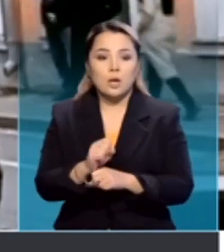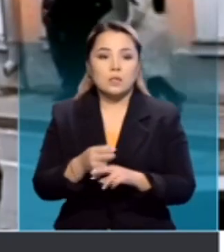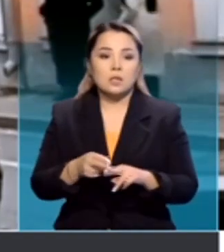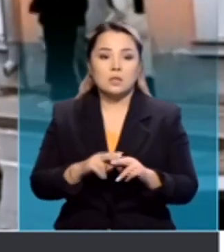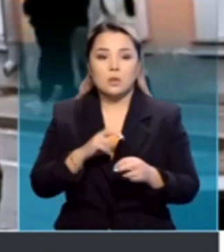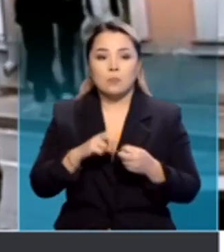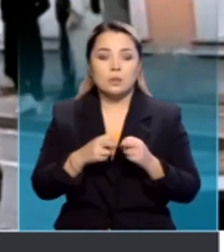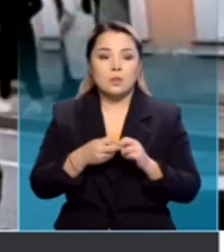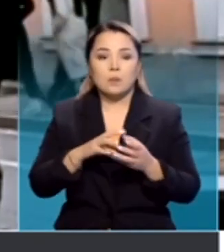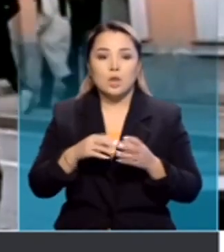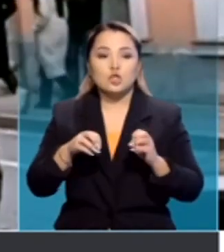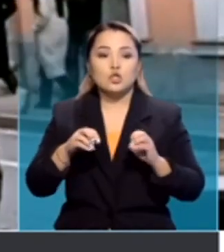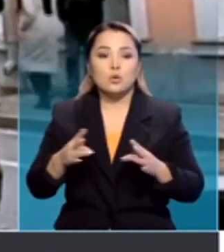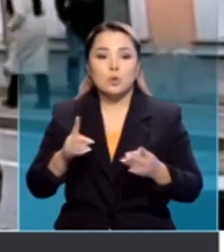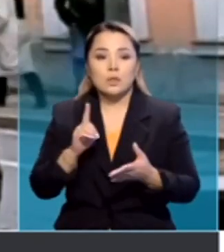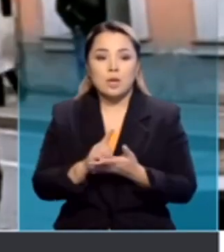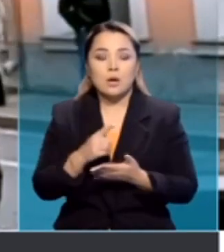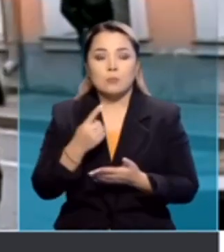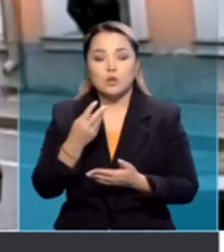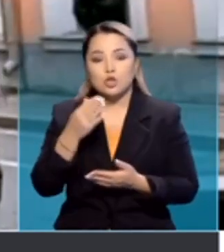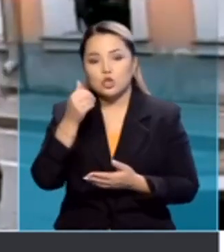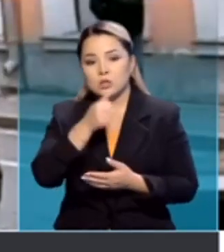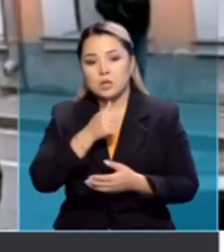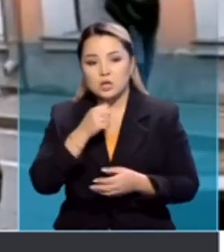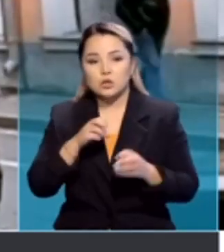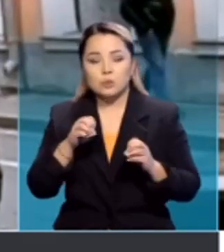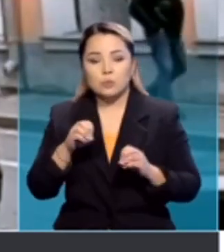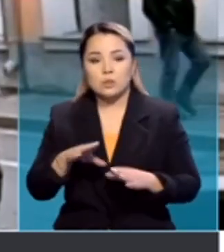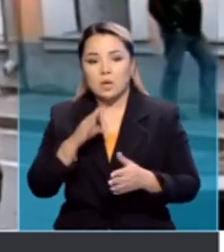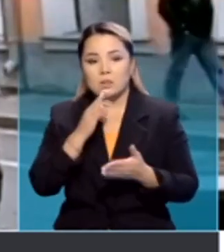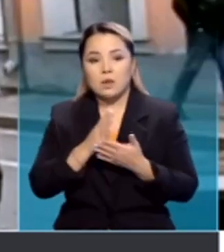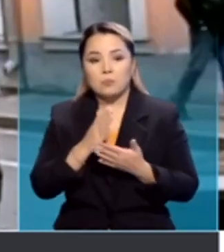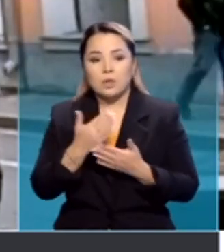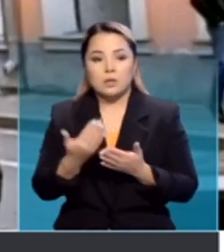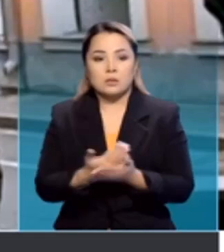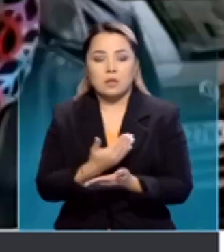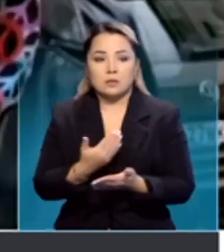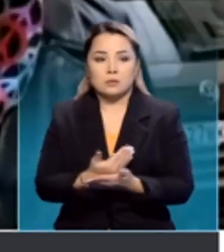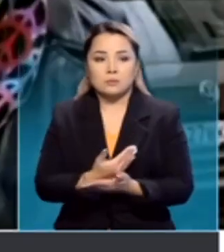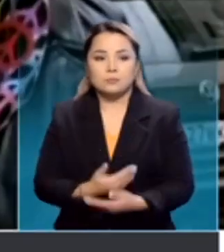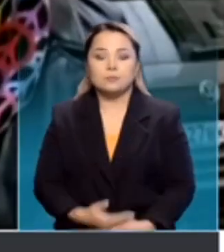мәселені түбегейлі шешу үшін бірнеше жыл кететінін мәлімдеді. Ағырке,